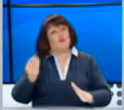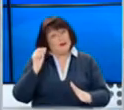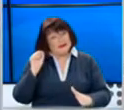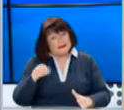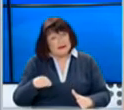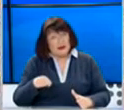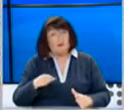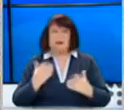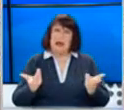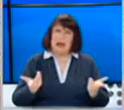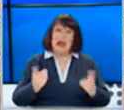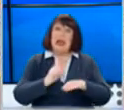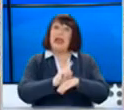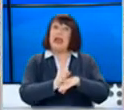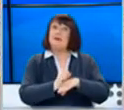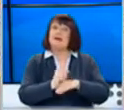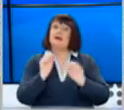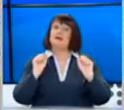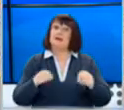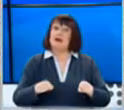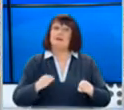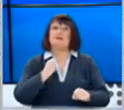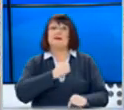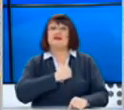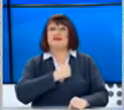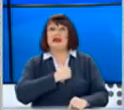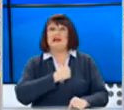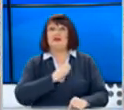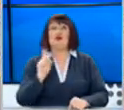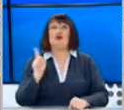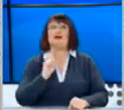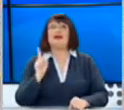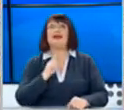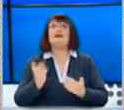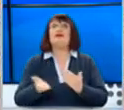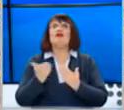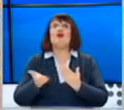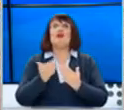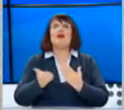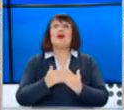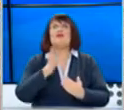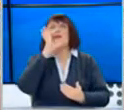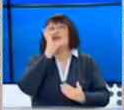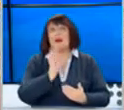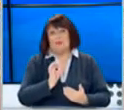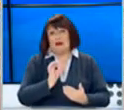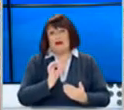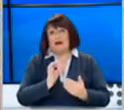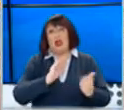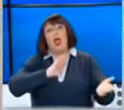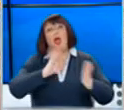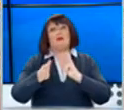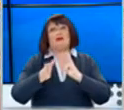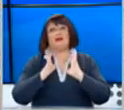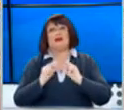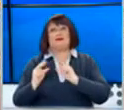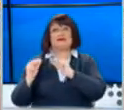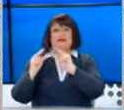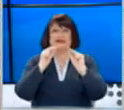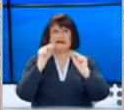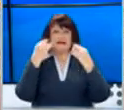οποίος δίνεται, όμως θεωρώ ότι δεν υπηρετούμε το πραγματικό νόημα μιας ζωντανής